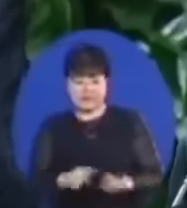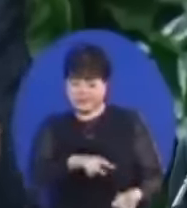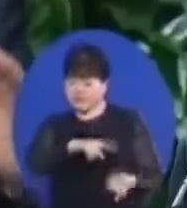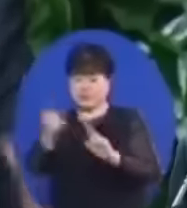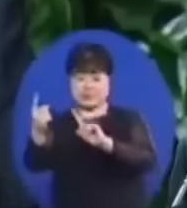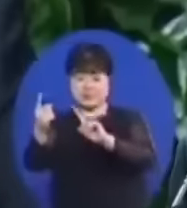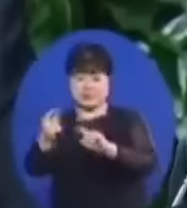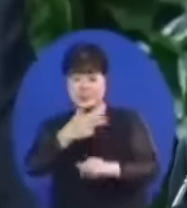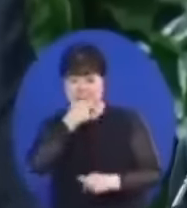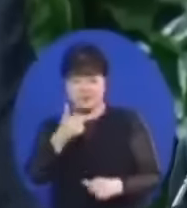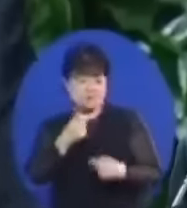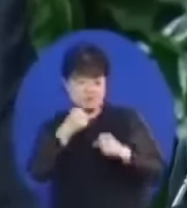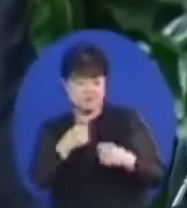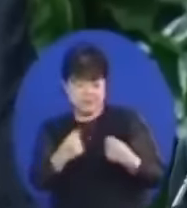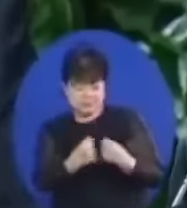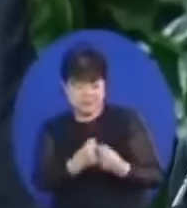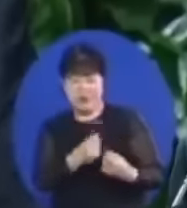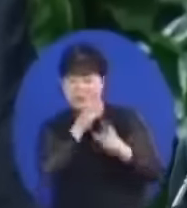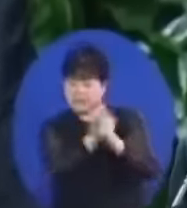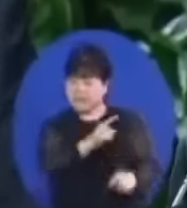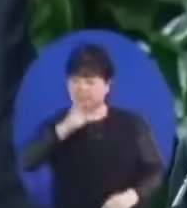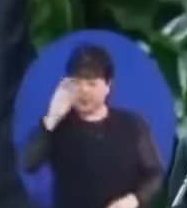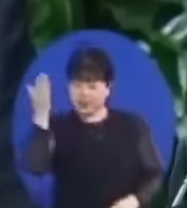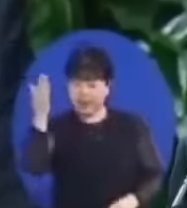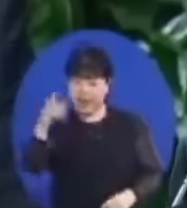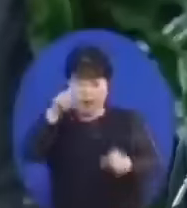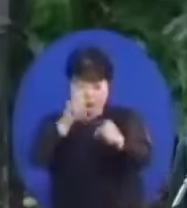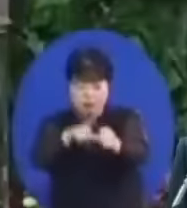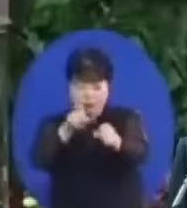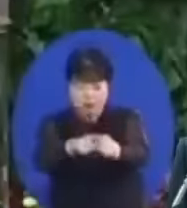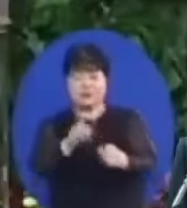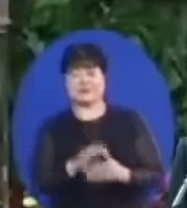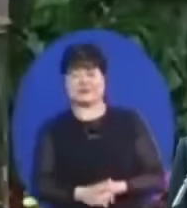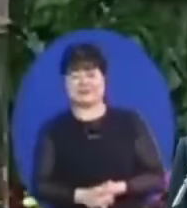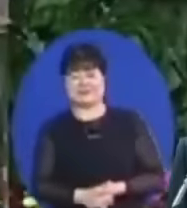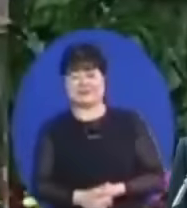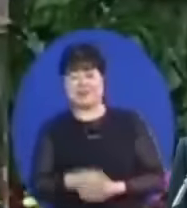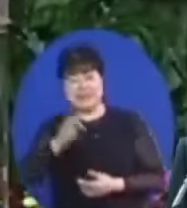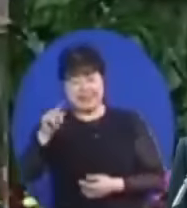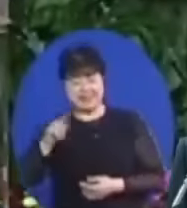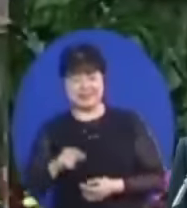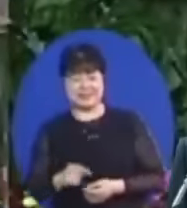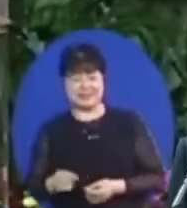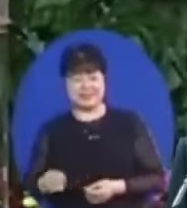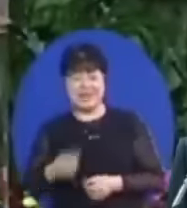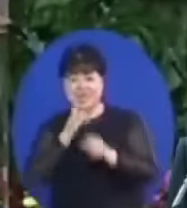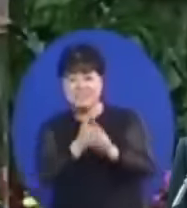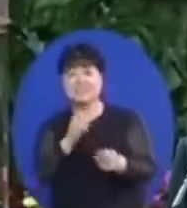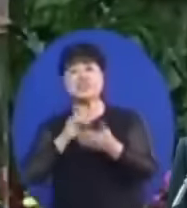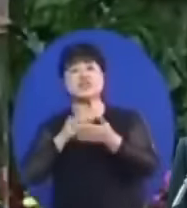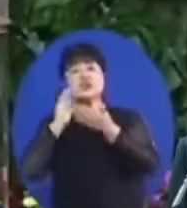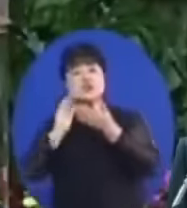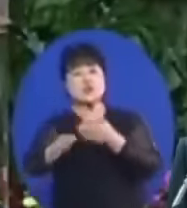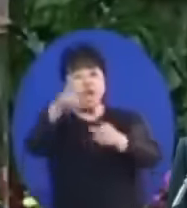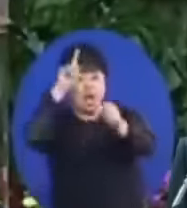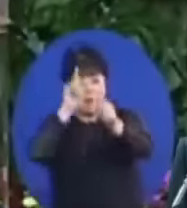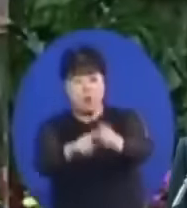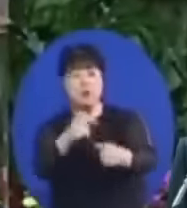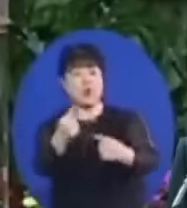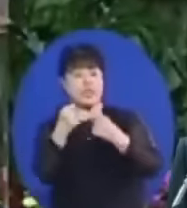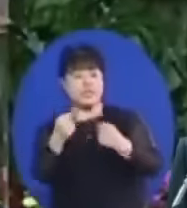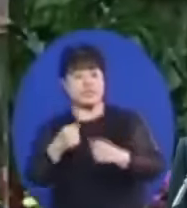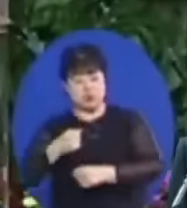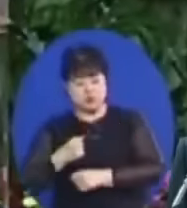죽든지 영국을 이겨야 우리나라가 산다는 분명한 목표가 있었습니다. 그 때문에 간디는 승리를 거둔 후에 목표의